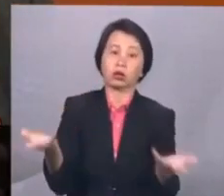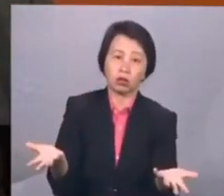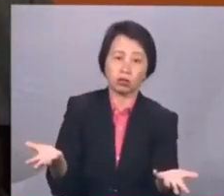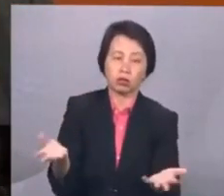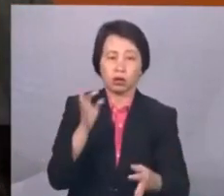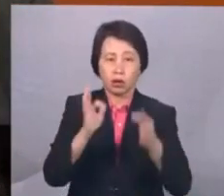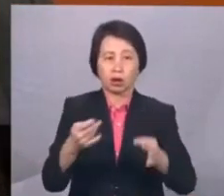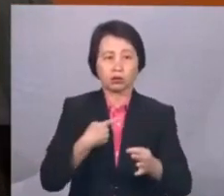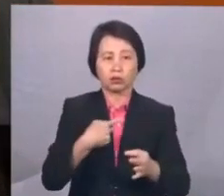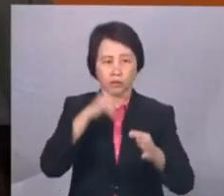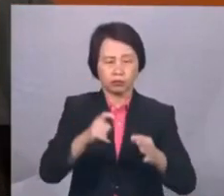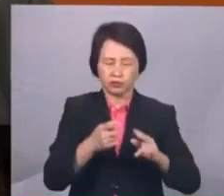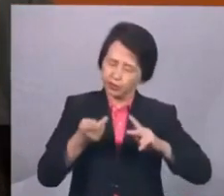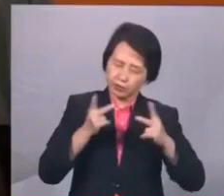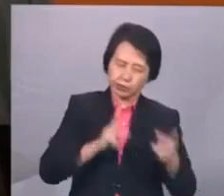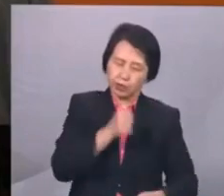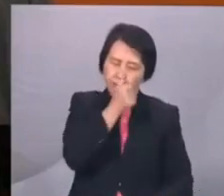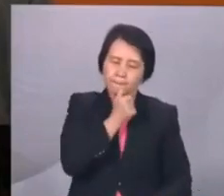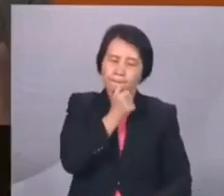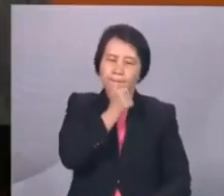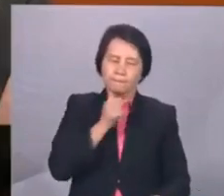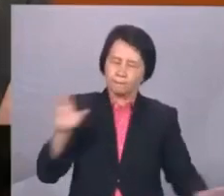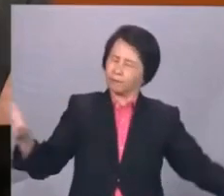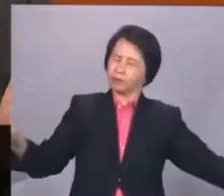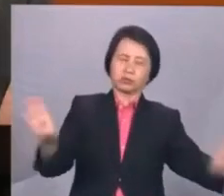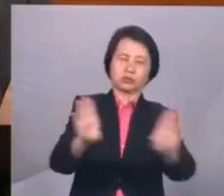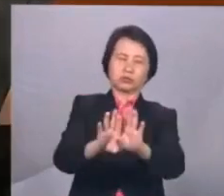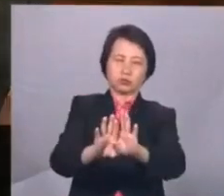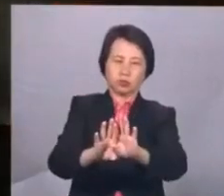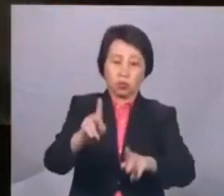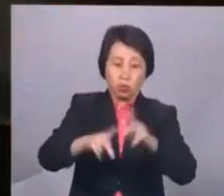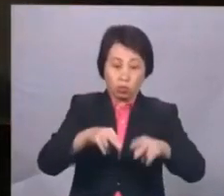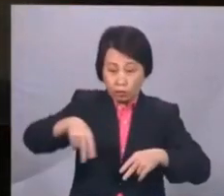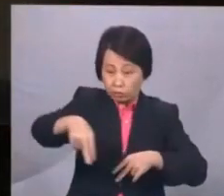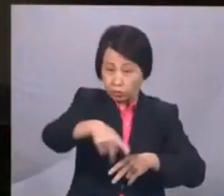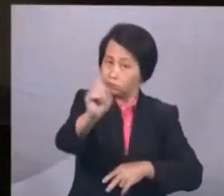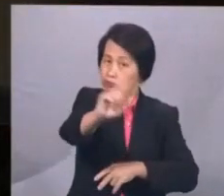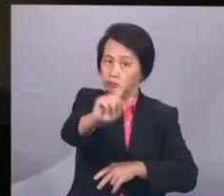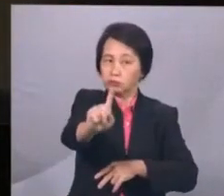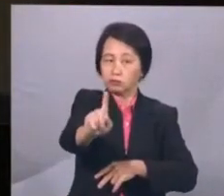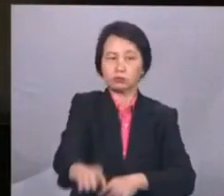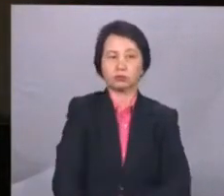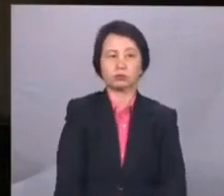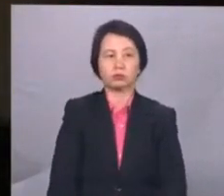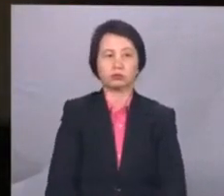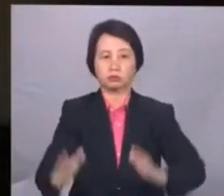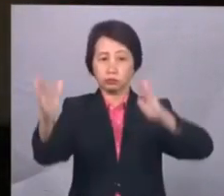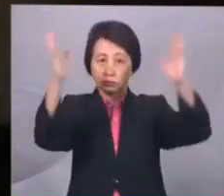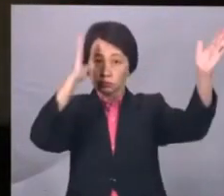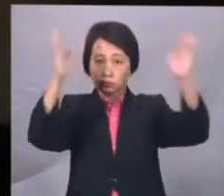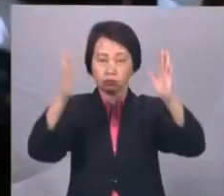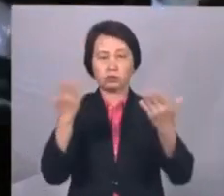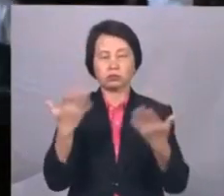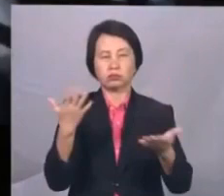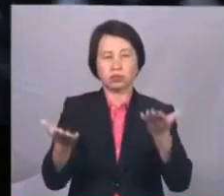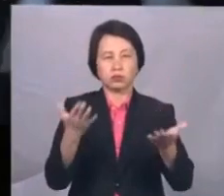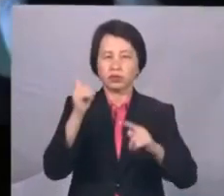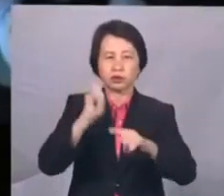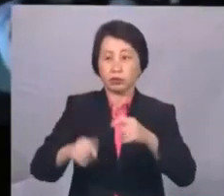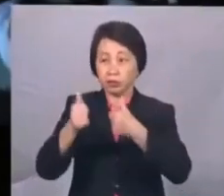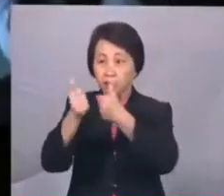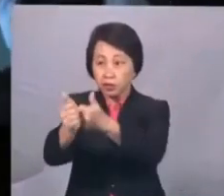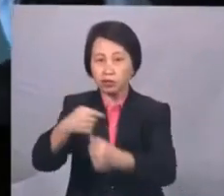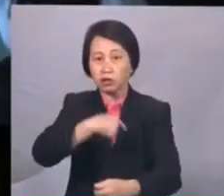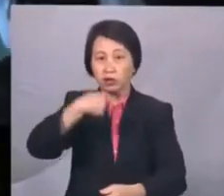kita mesti berkorban itu betul Toto login blog Rahmat Sulistyo mungkin tidak mampu mencontoh